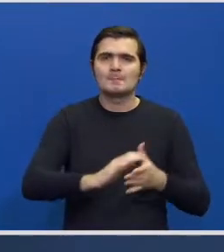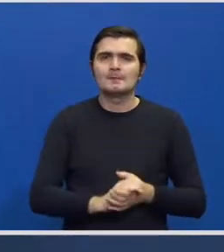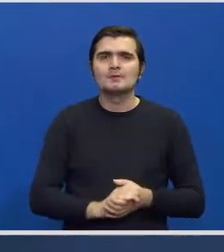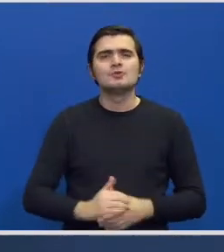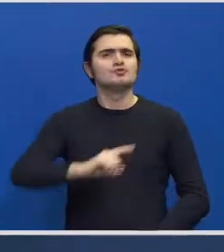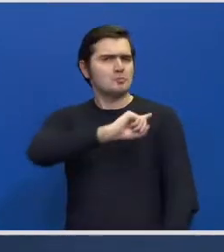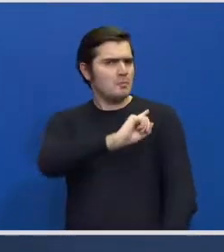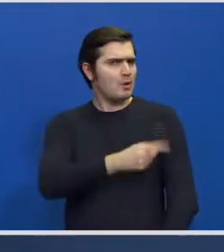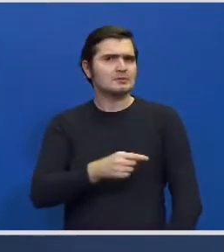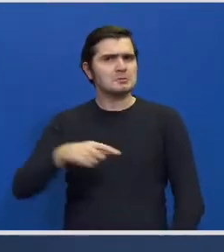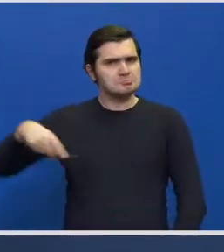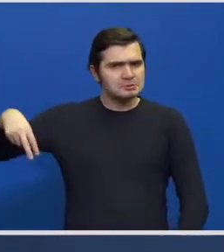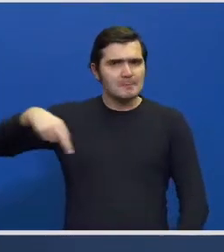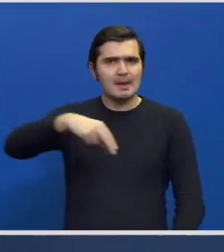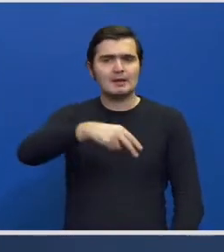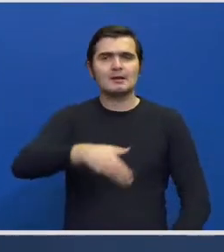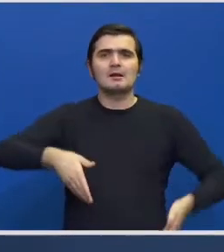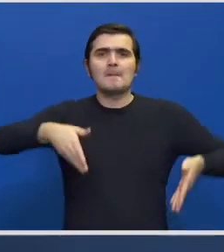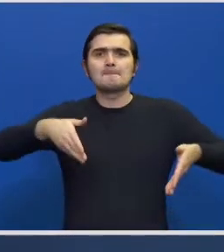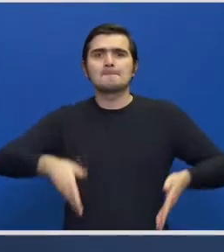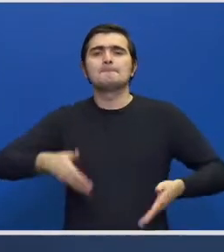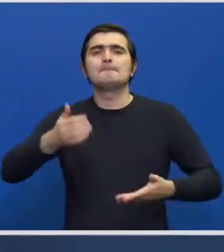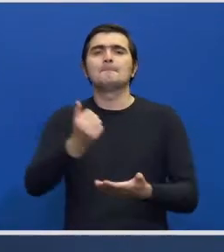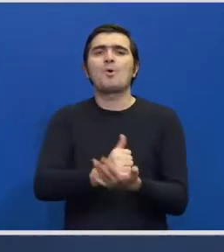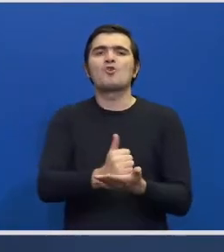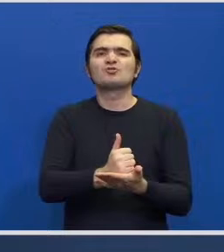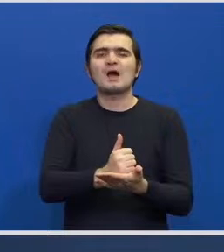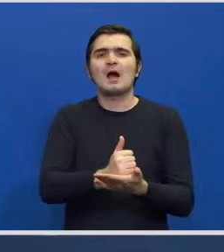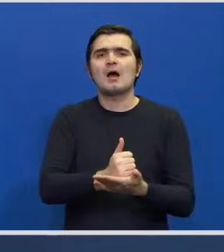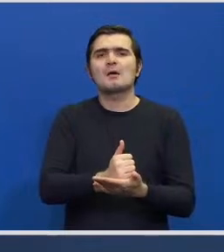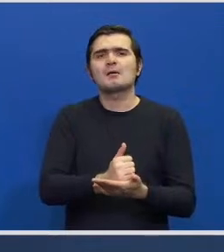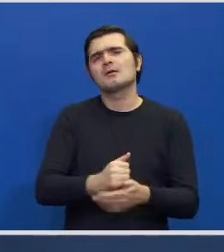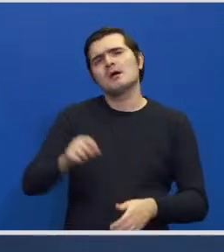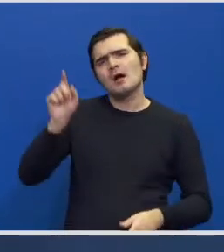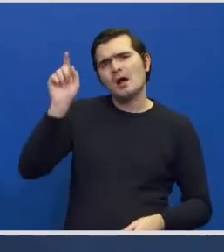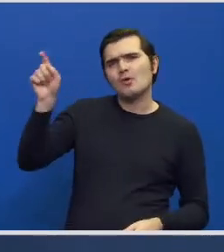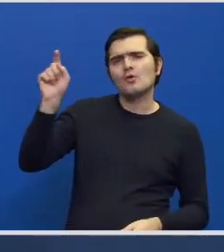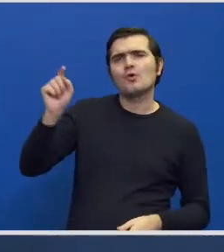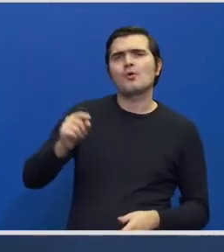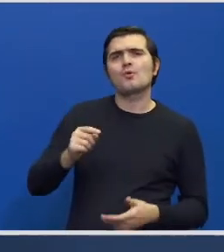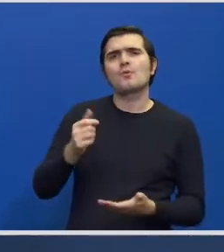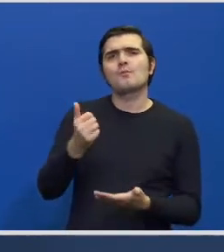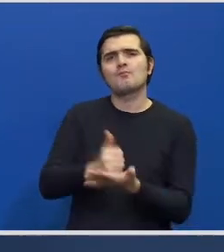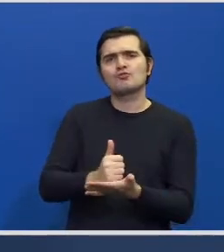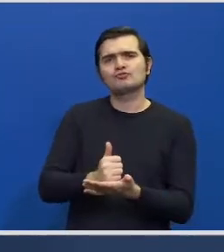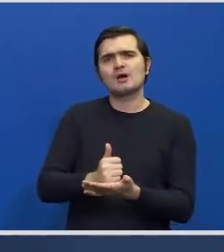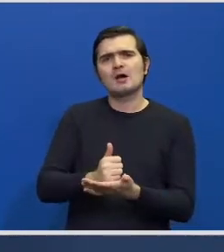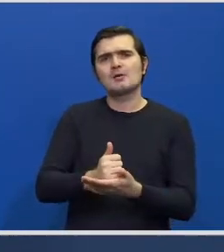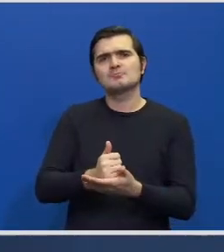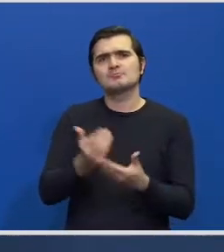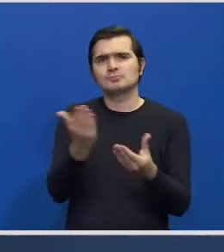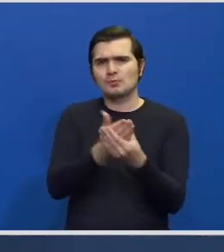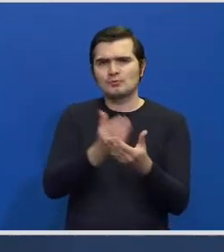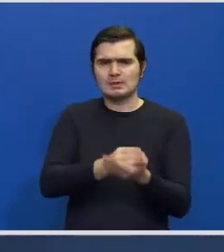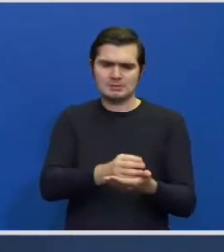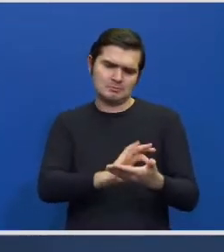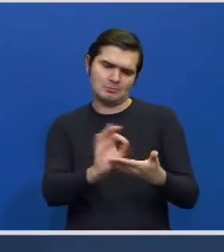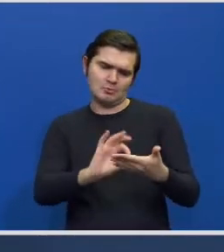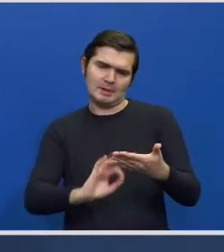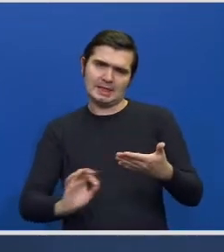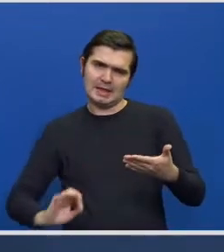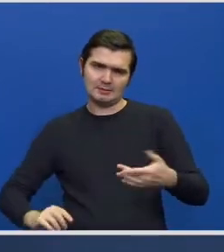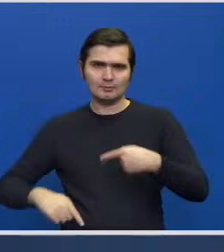de identitate, se poate prezenta la oficiul poștal. Acolo oficiul